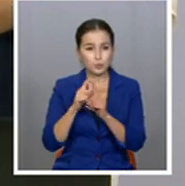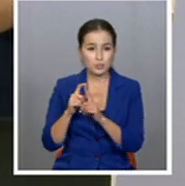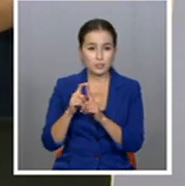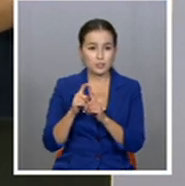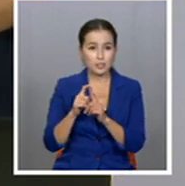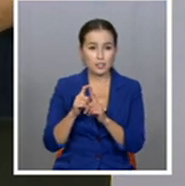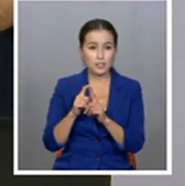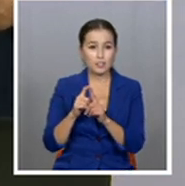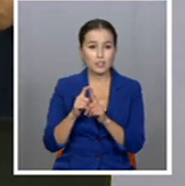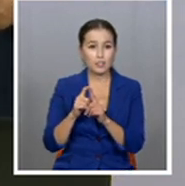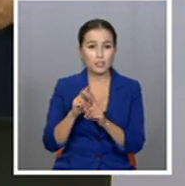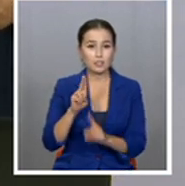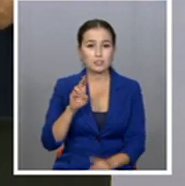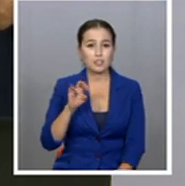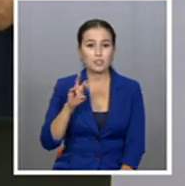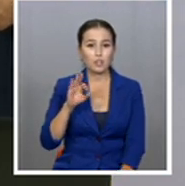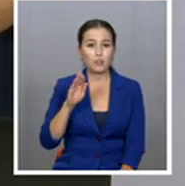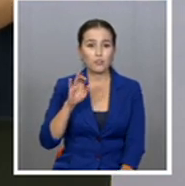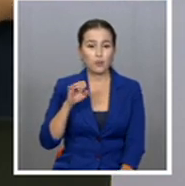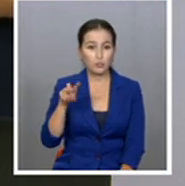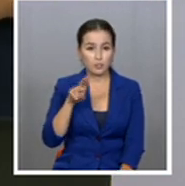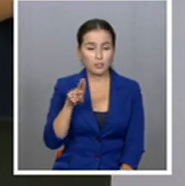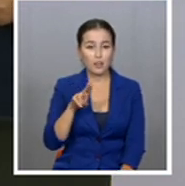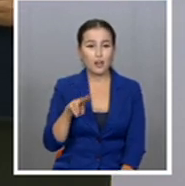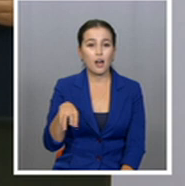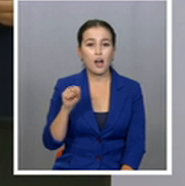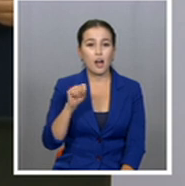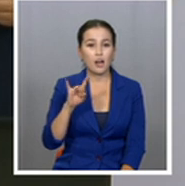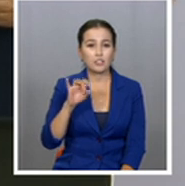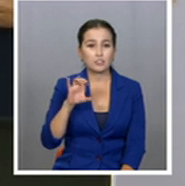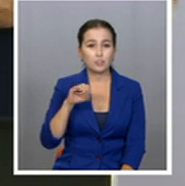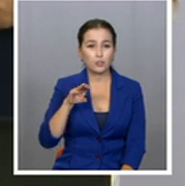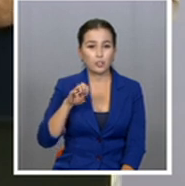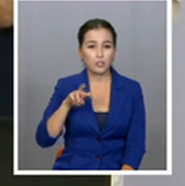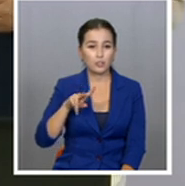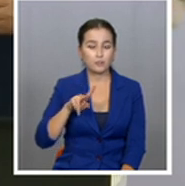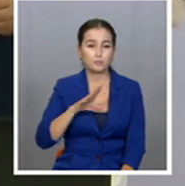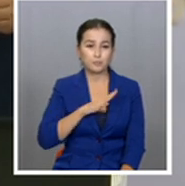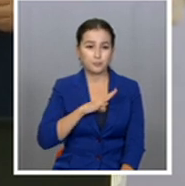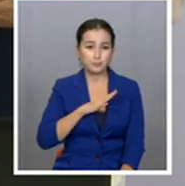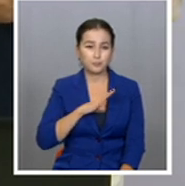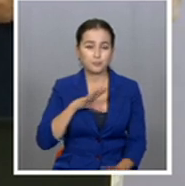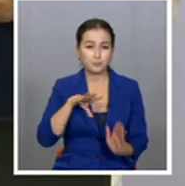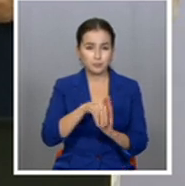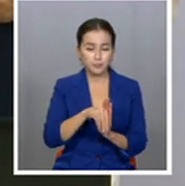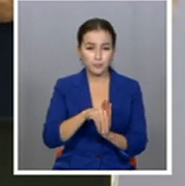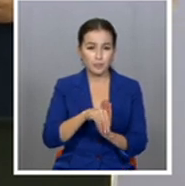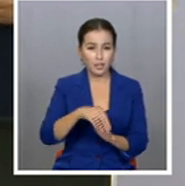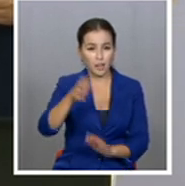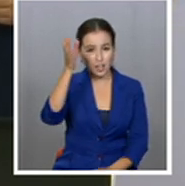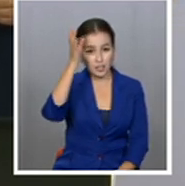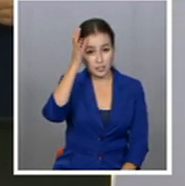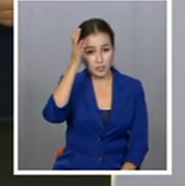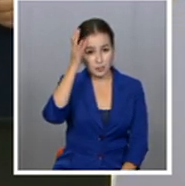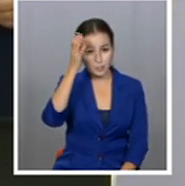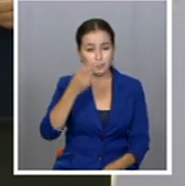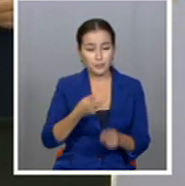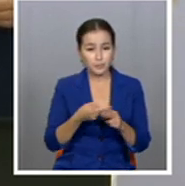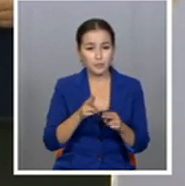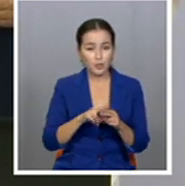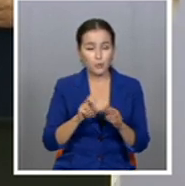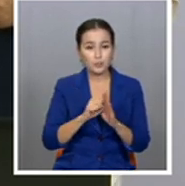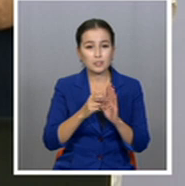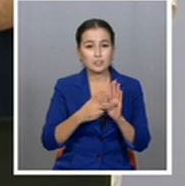терминін Ксенофон пен Аристотель енгізген екен. Ғылым ретінде 18-ші